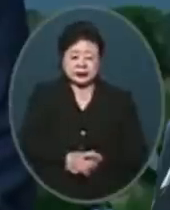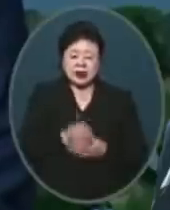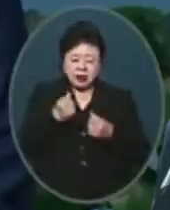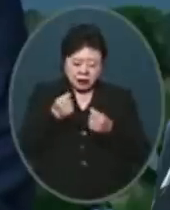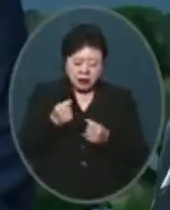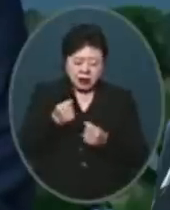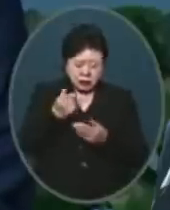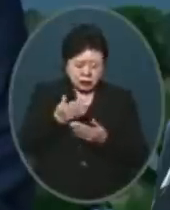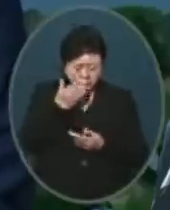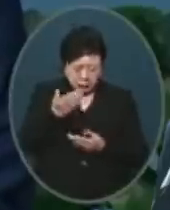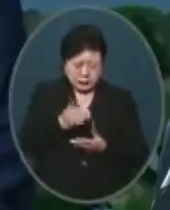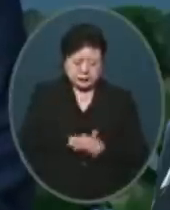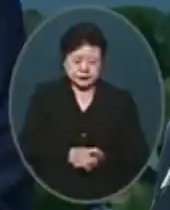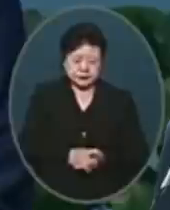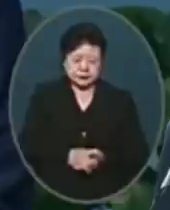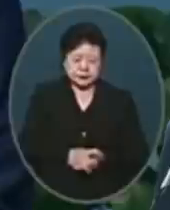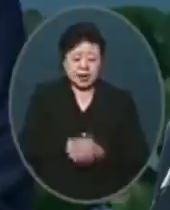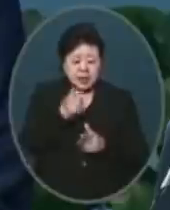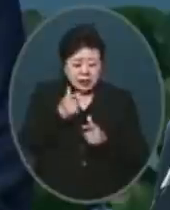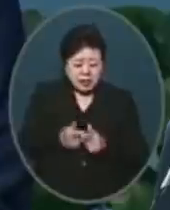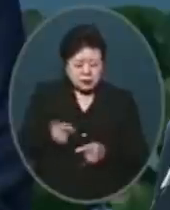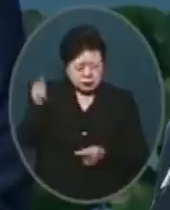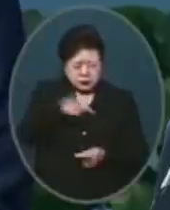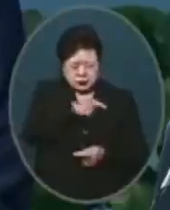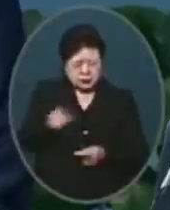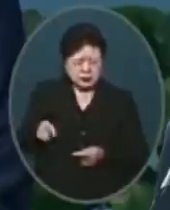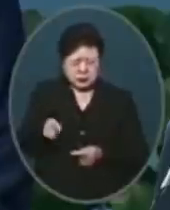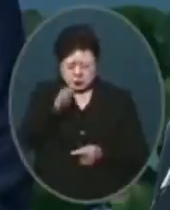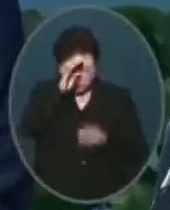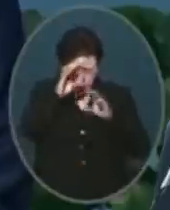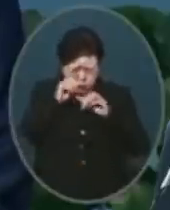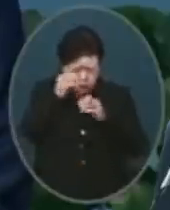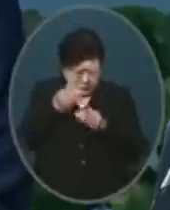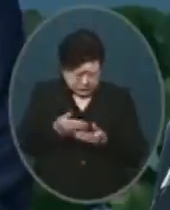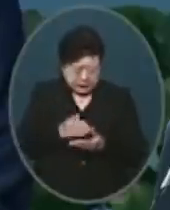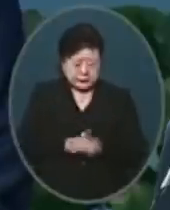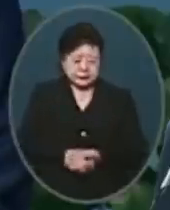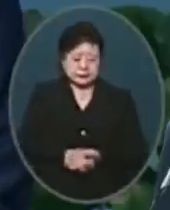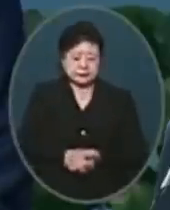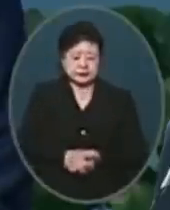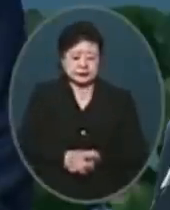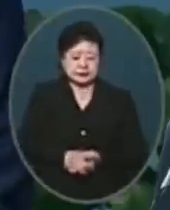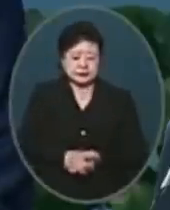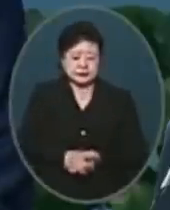건강을 얻을 수가 있다. 예수님이 채찍에 맞음으로 우리가 나음을 얻었으니까